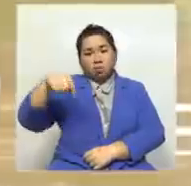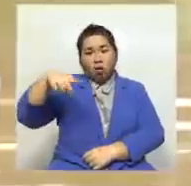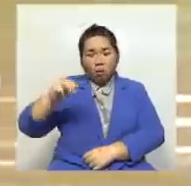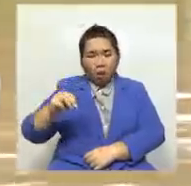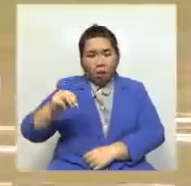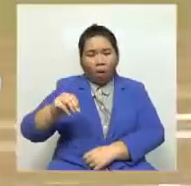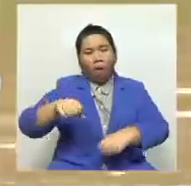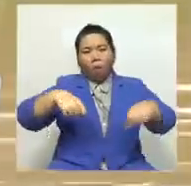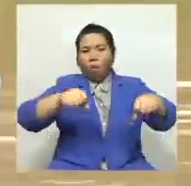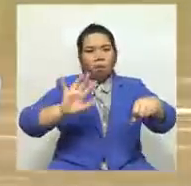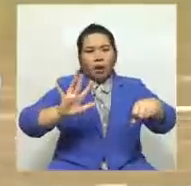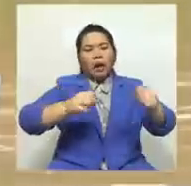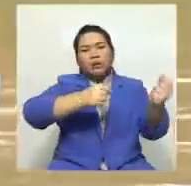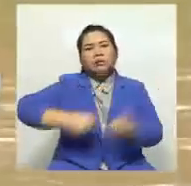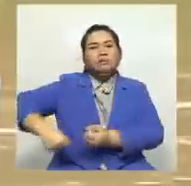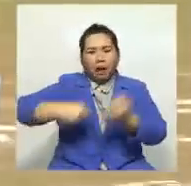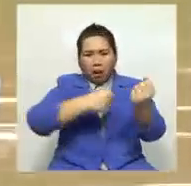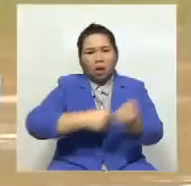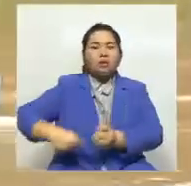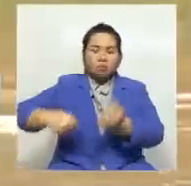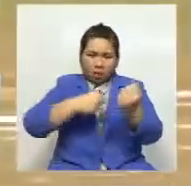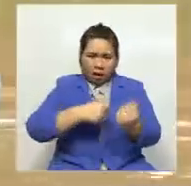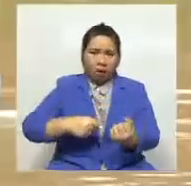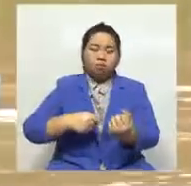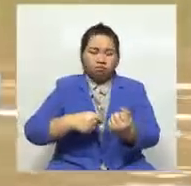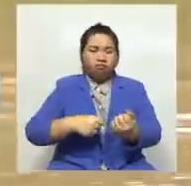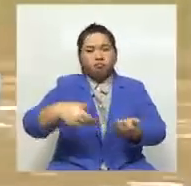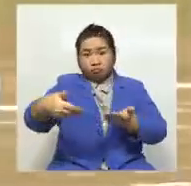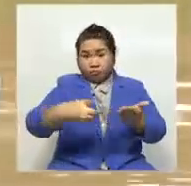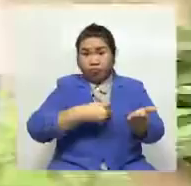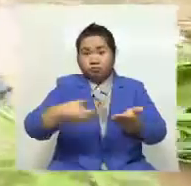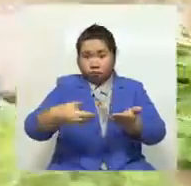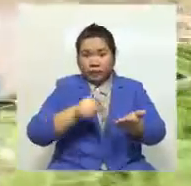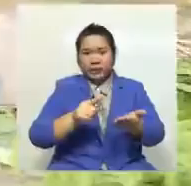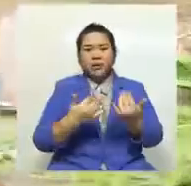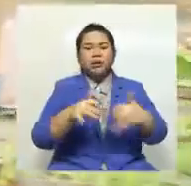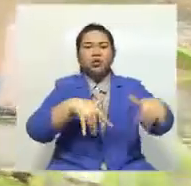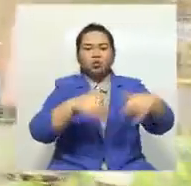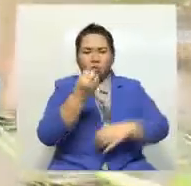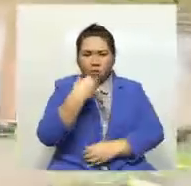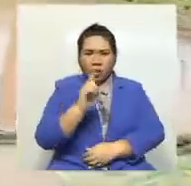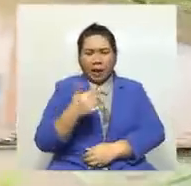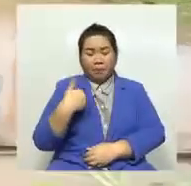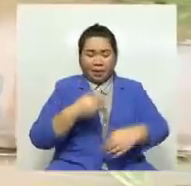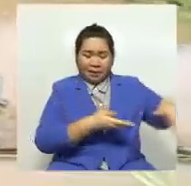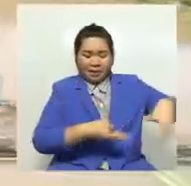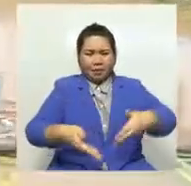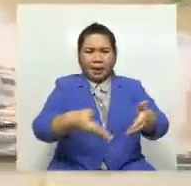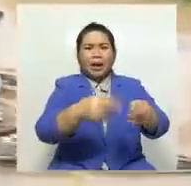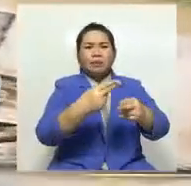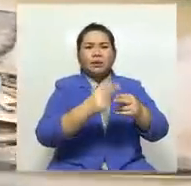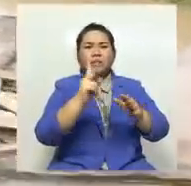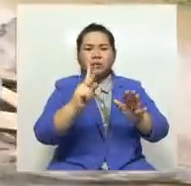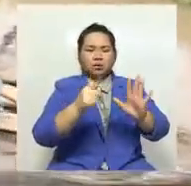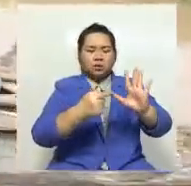ใช้เรือในการสัญจรเข้าออกไปมาภายในหมู่บ้านนะคะโดยชาวบ้านระบุว่าน้ำจากลำน้ำก่ำล้นประก